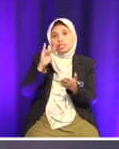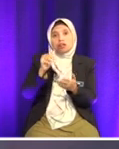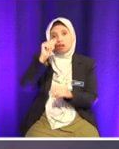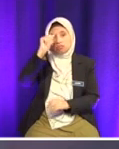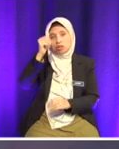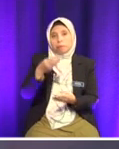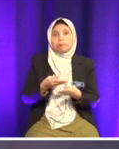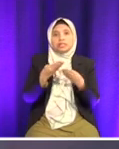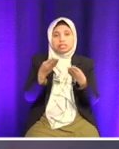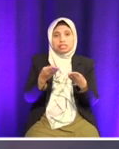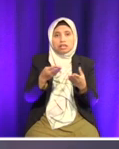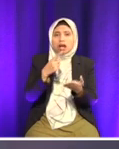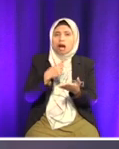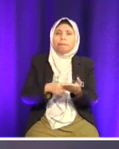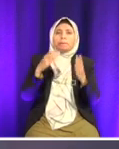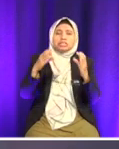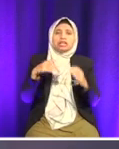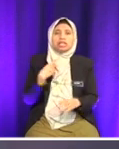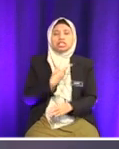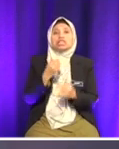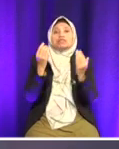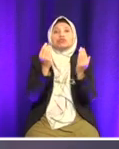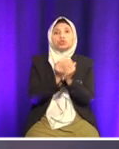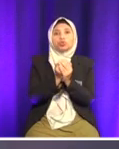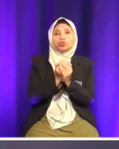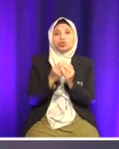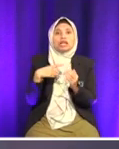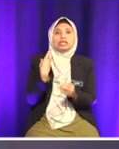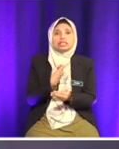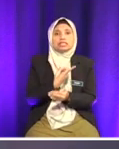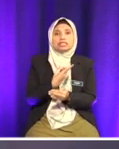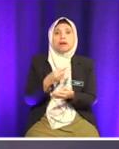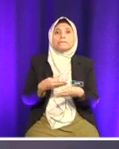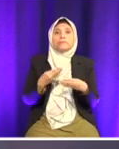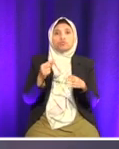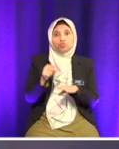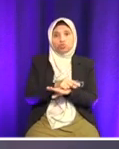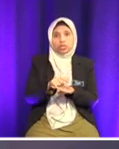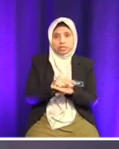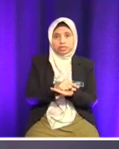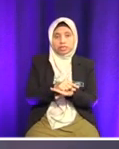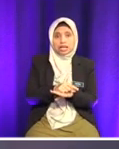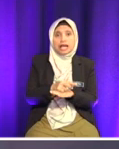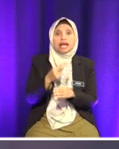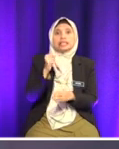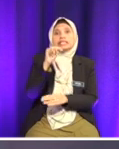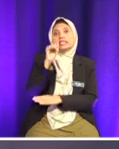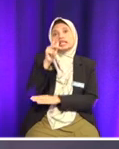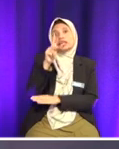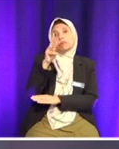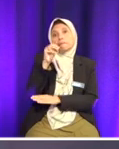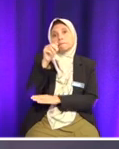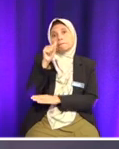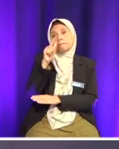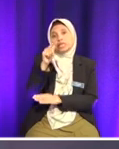apa cara kita bersyukur kepada Allah kita beri Dini nikmat oleh Allah itu gunakan nikmat Allah itu ke jalan yang